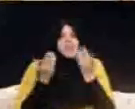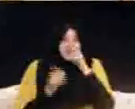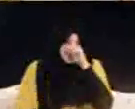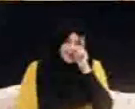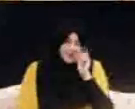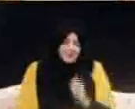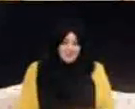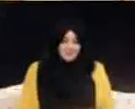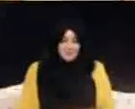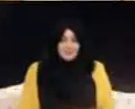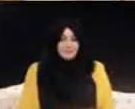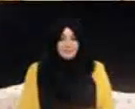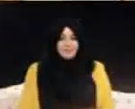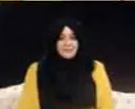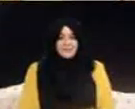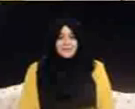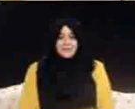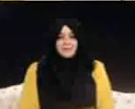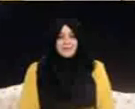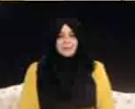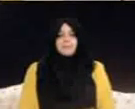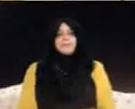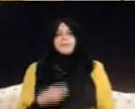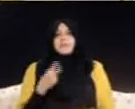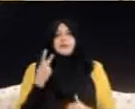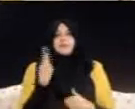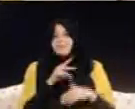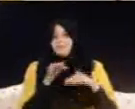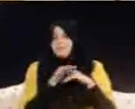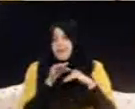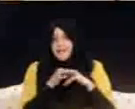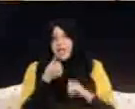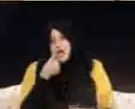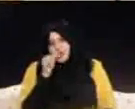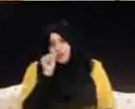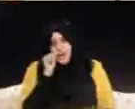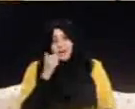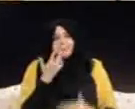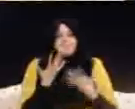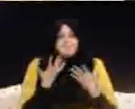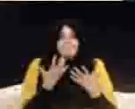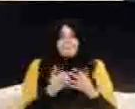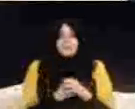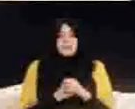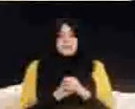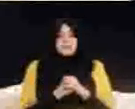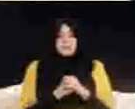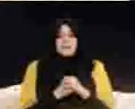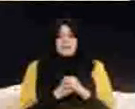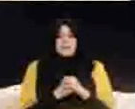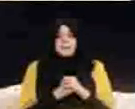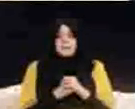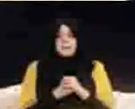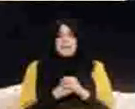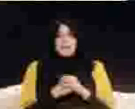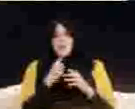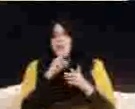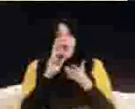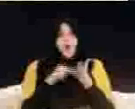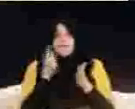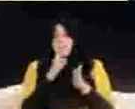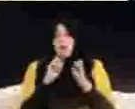تعالى. إن شاء الله. زوجها يضع شمة في فمه، عافاكم الله وكرمكم، وقالت لا يعيد